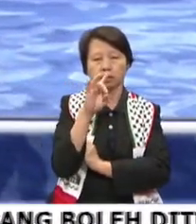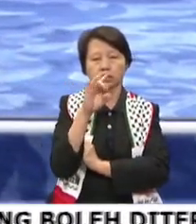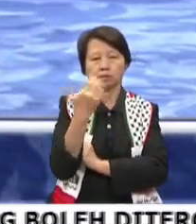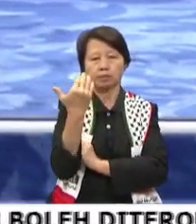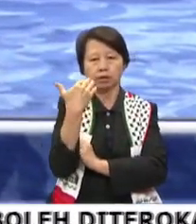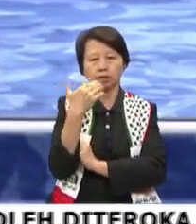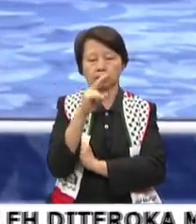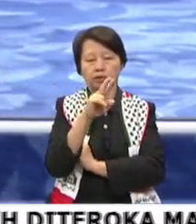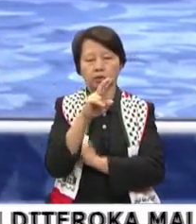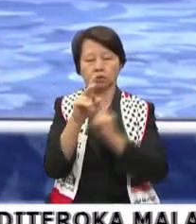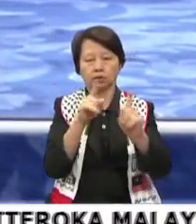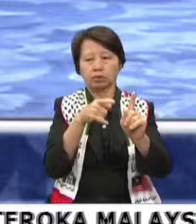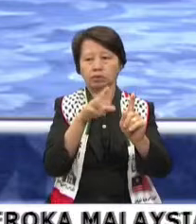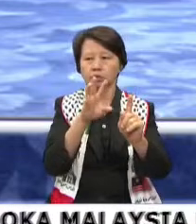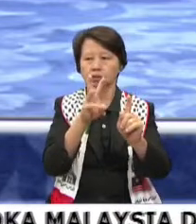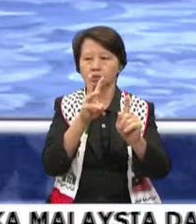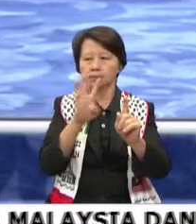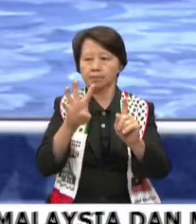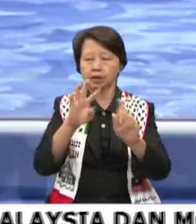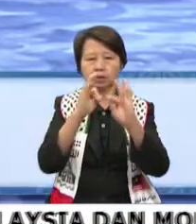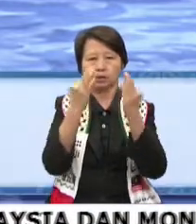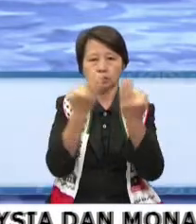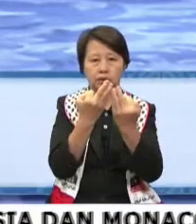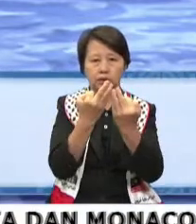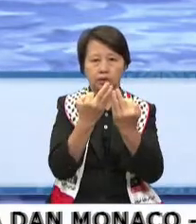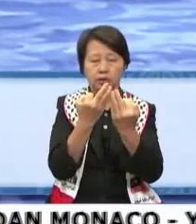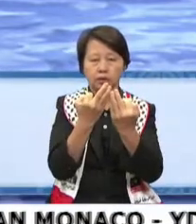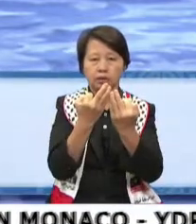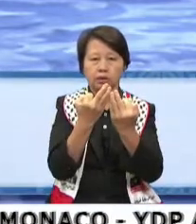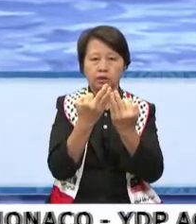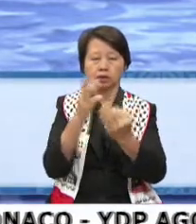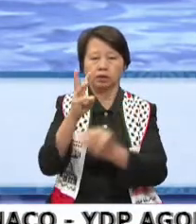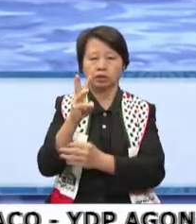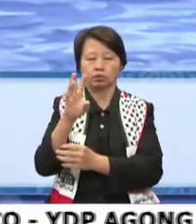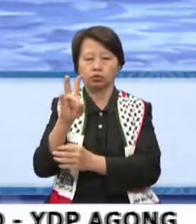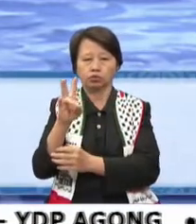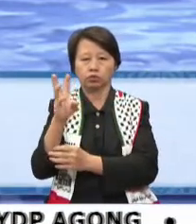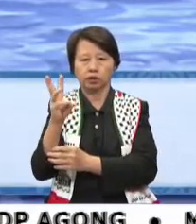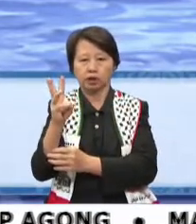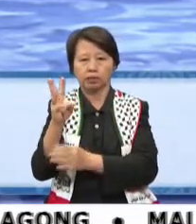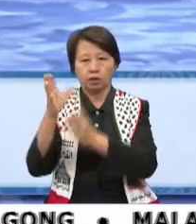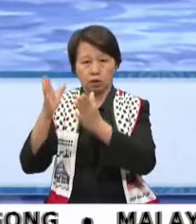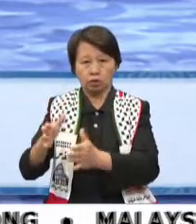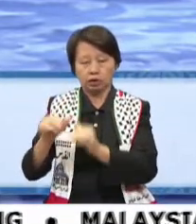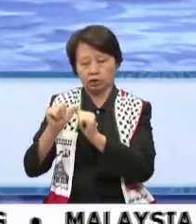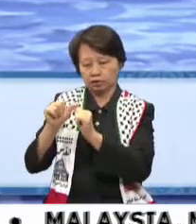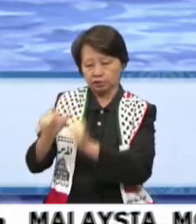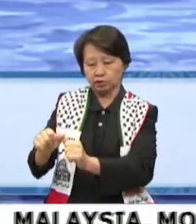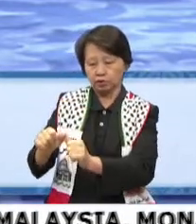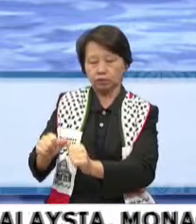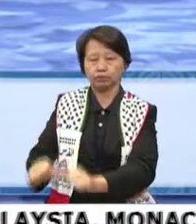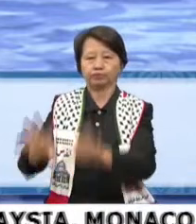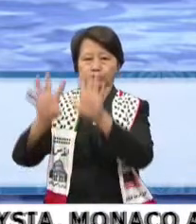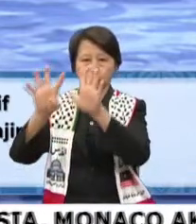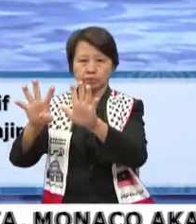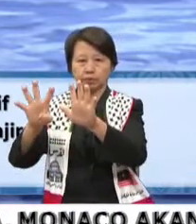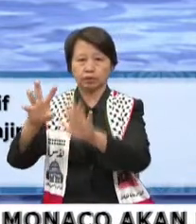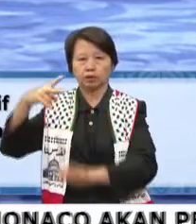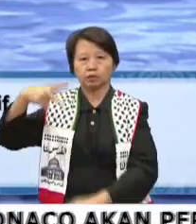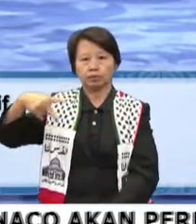november4 keluarga melibatkan 676 mangsa masih ditempatkan di 9